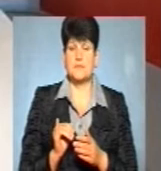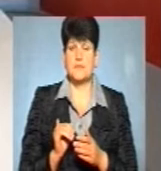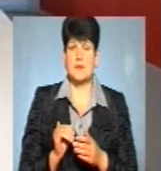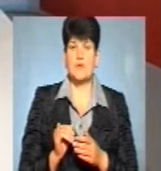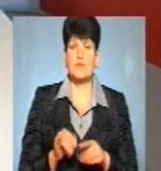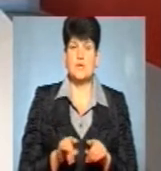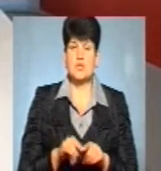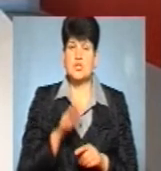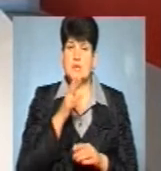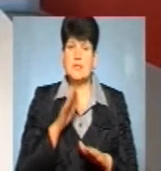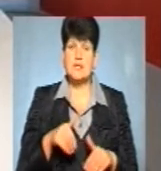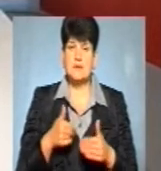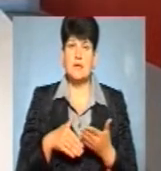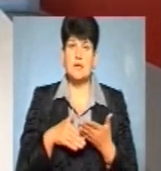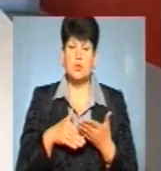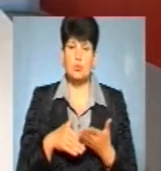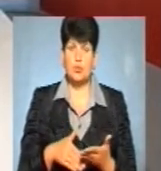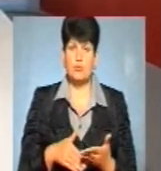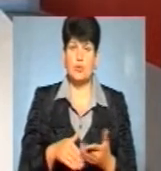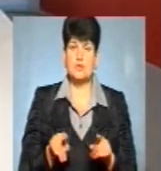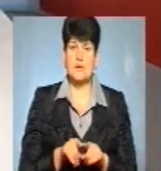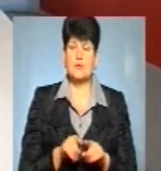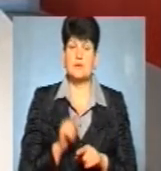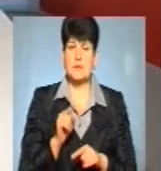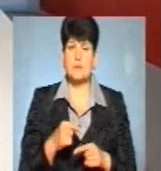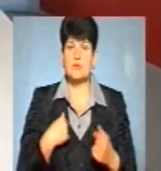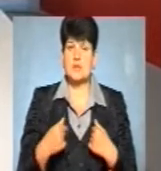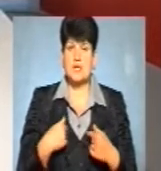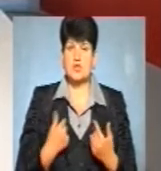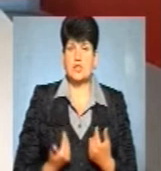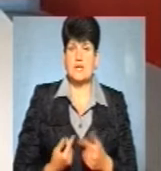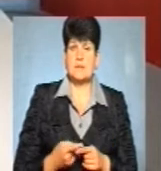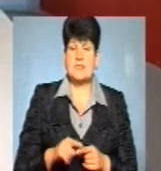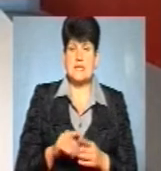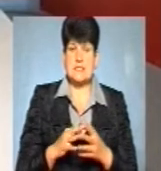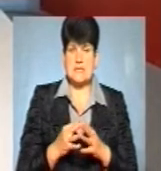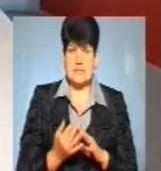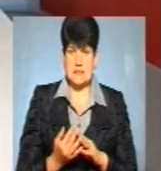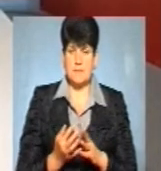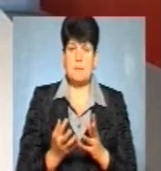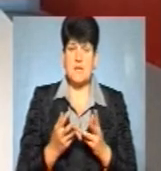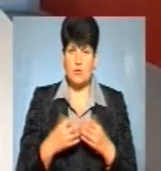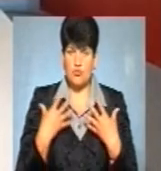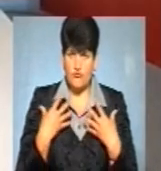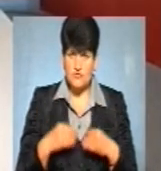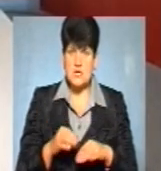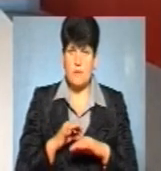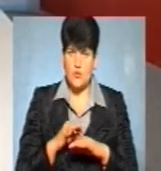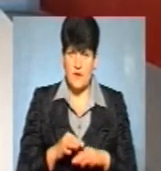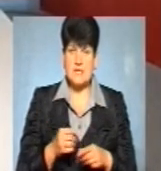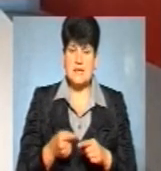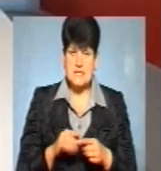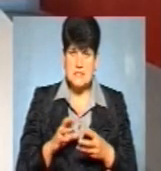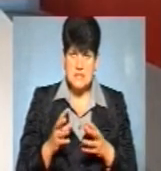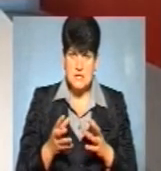водночас надавали допомогу так само тим постраждалим жителям цих сіл. Тобто підрахунок вже проведено, і оця сума, так, про яку